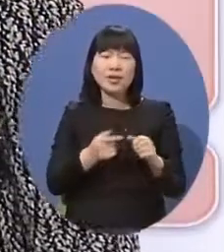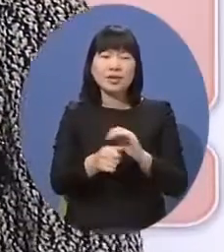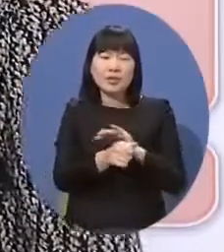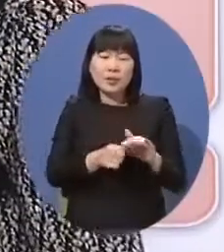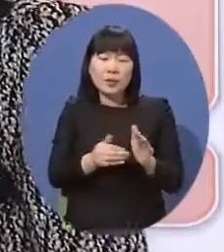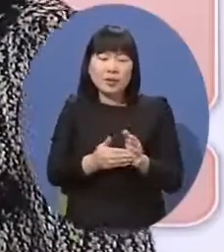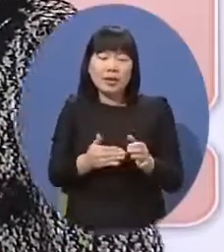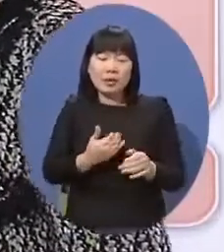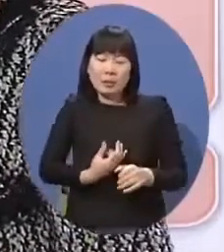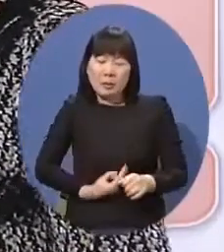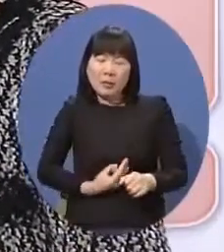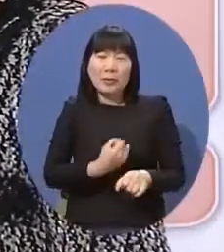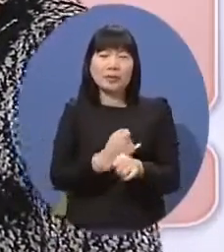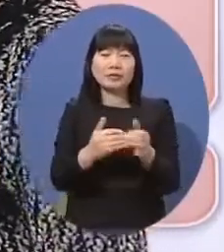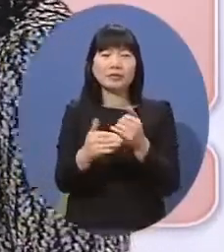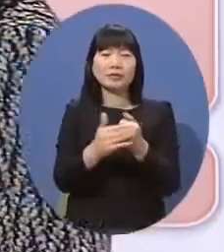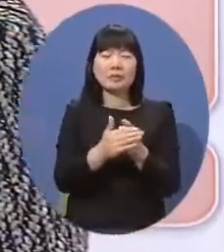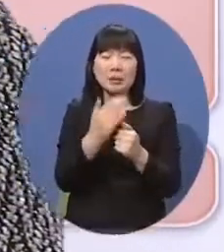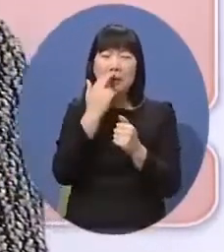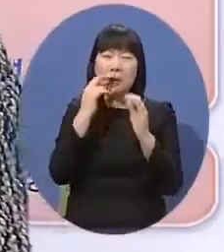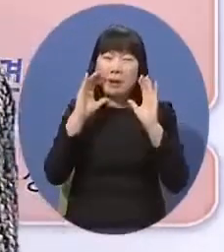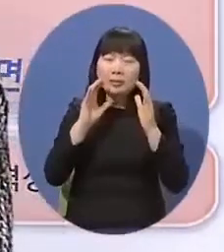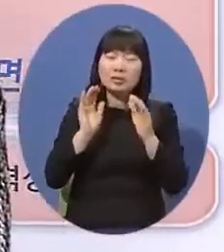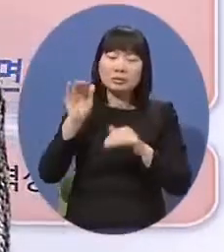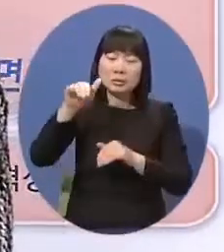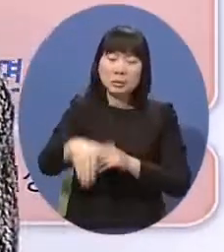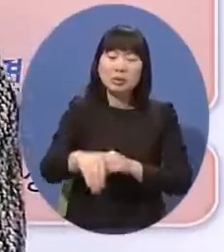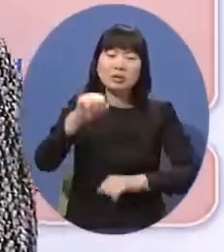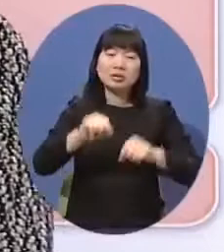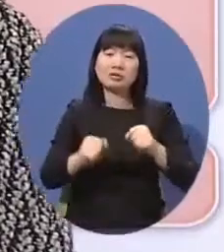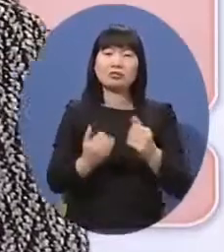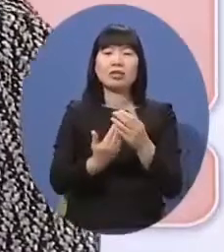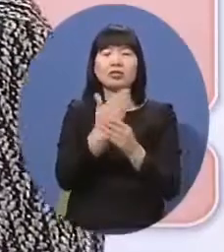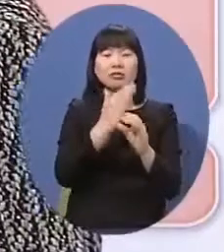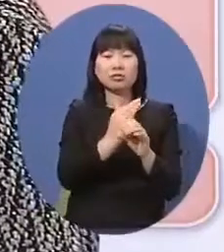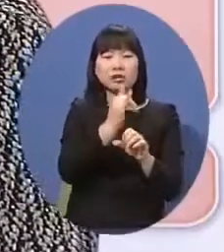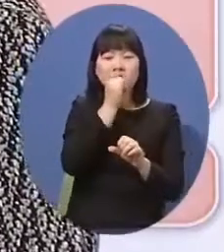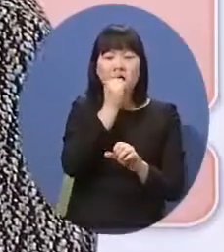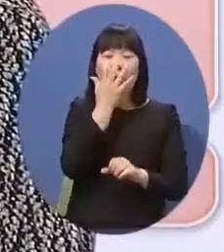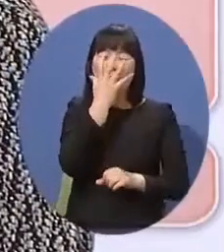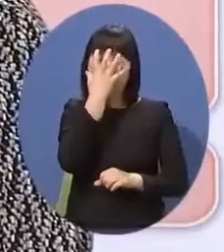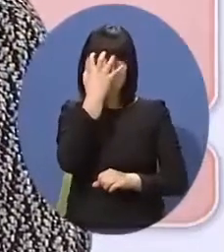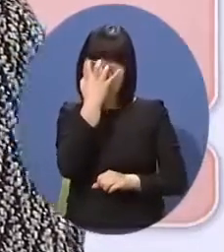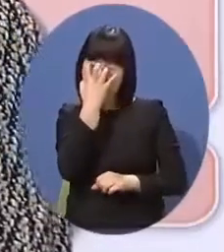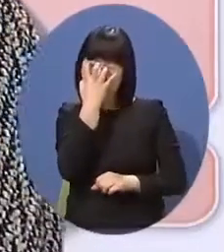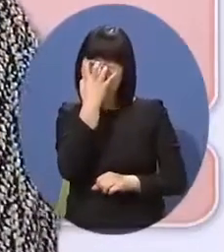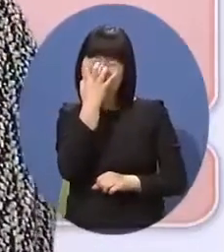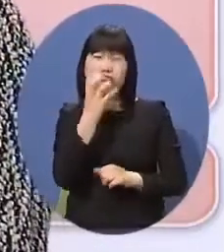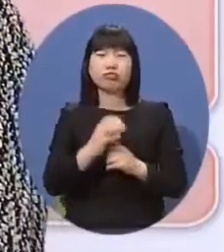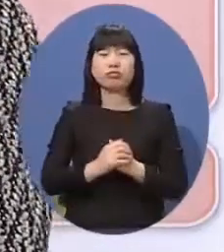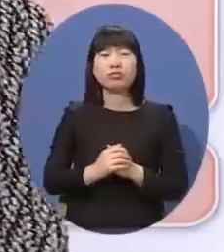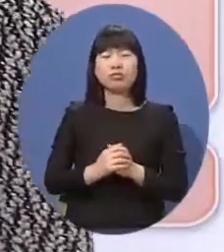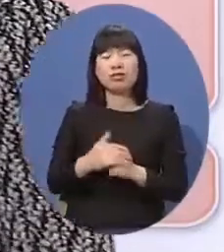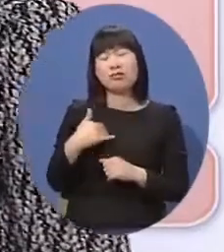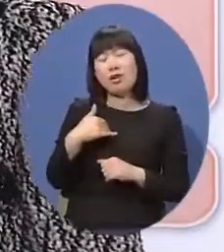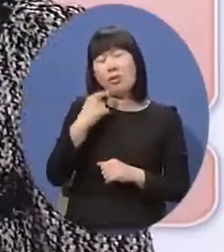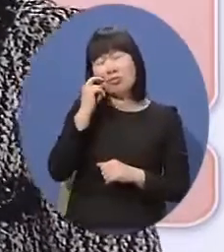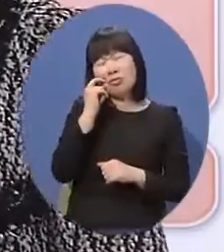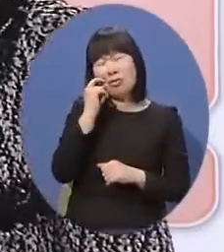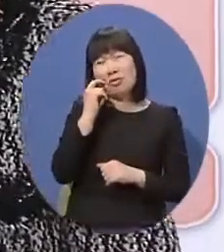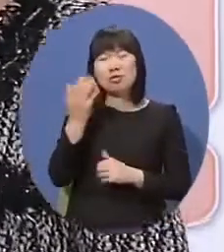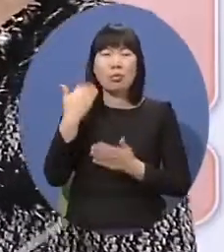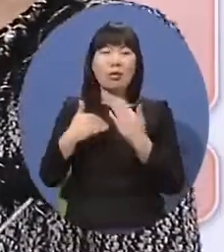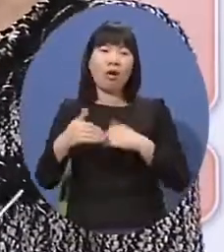위축돼서 쫄아들게 되잖아요. 그래서 애기 짓을 하는 퇴행 행동 많이 일어나고요. 또 우울해지는 거예요. 그냥 못해, 전에는